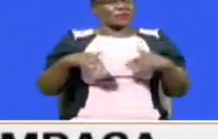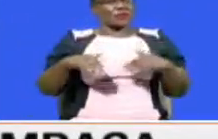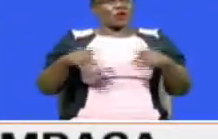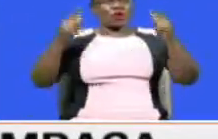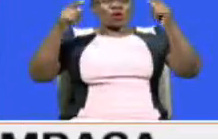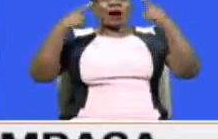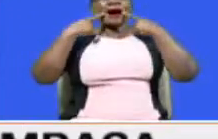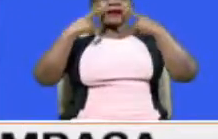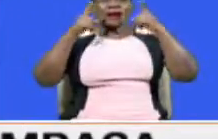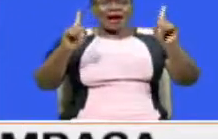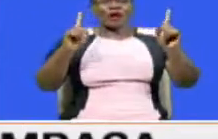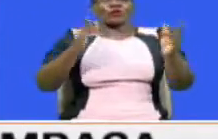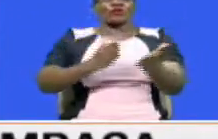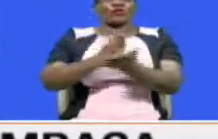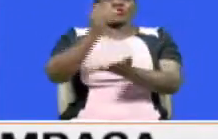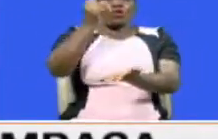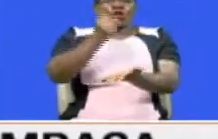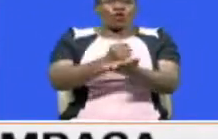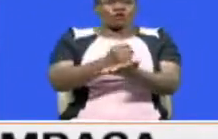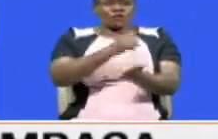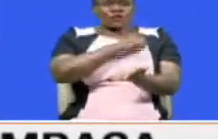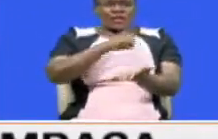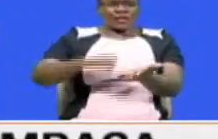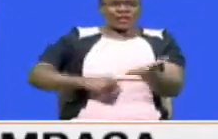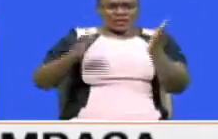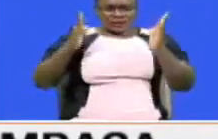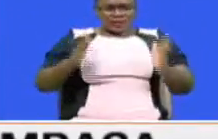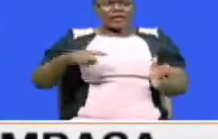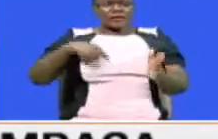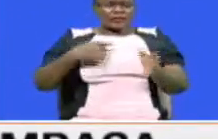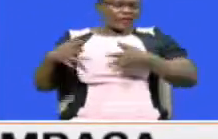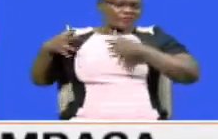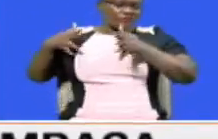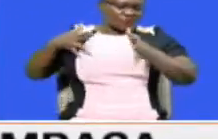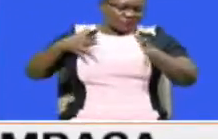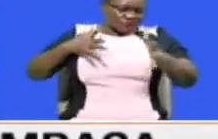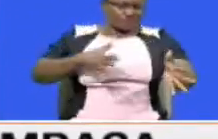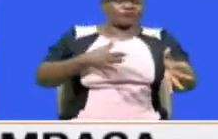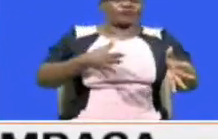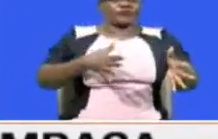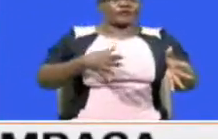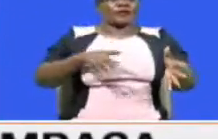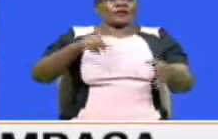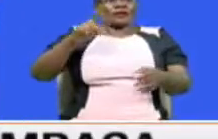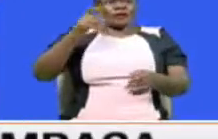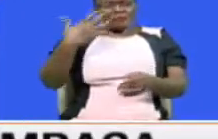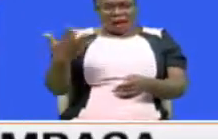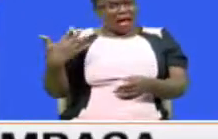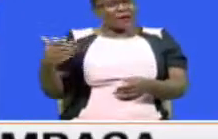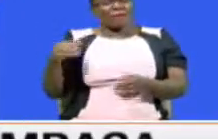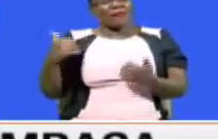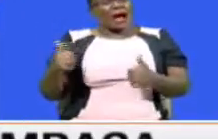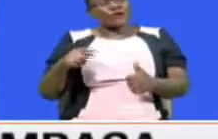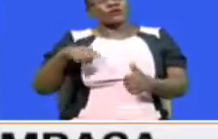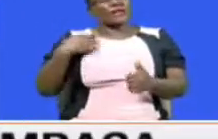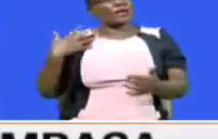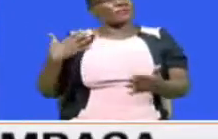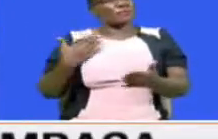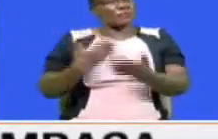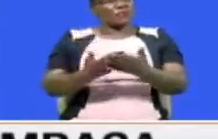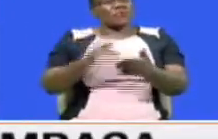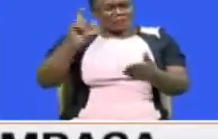notify through ofisi ya bwana senator na tutajitokeza kimasumasu, na tumesema mambo bado tuko hapa